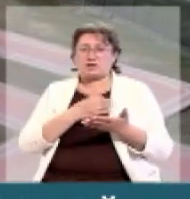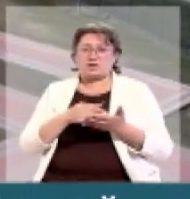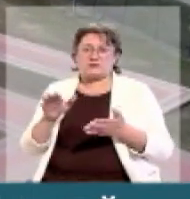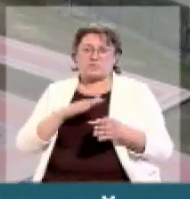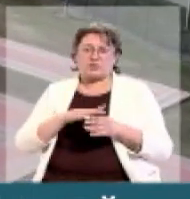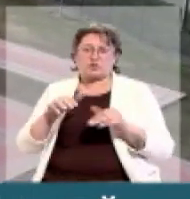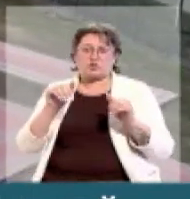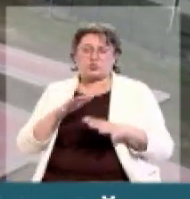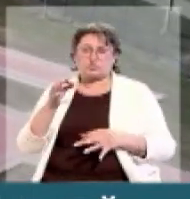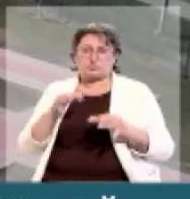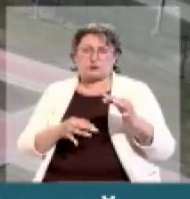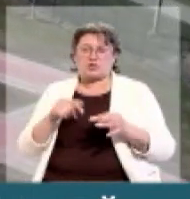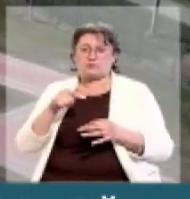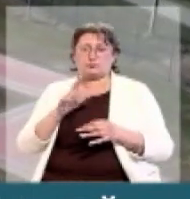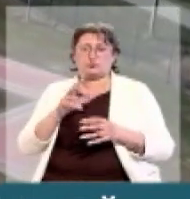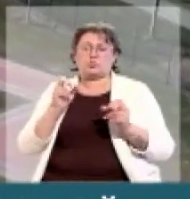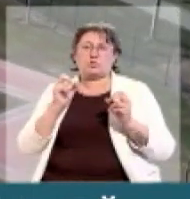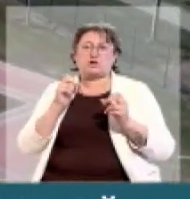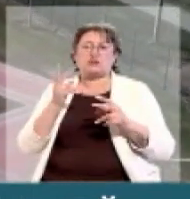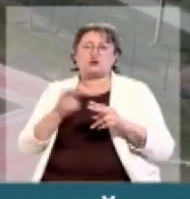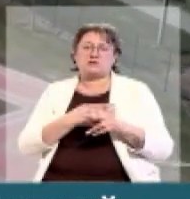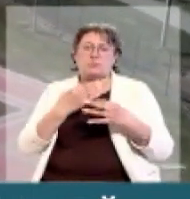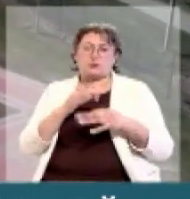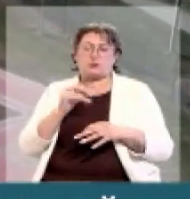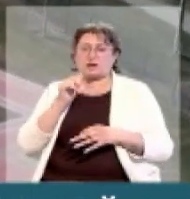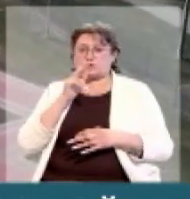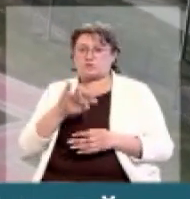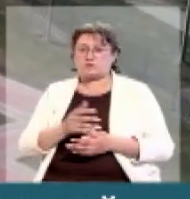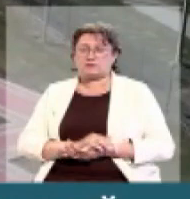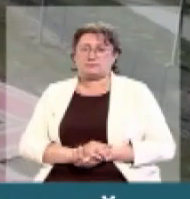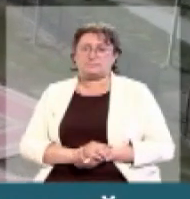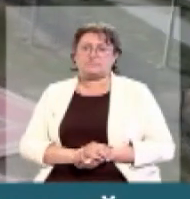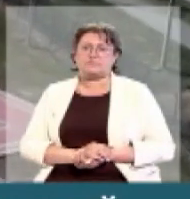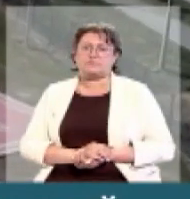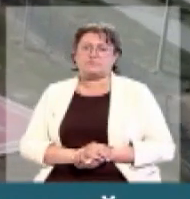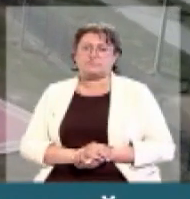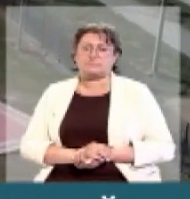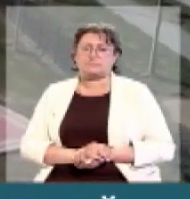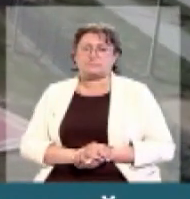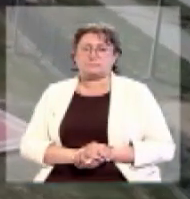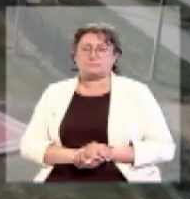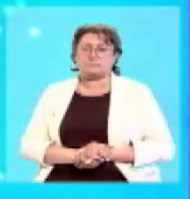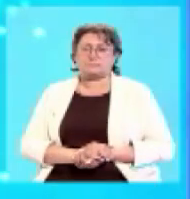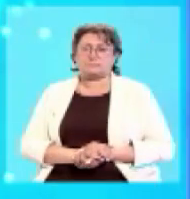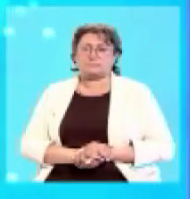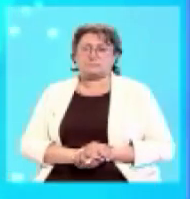отказывается выполнять решение суда, ему грозит лишение свободы сроком на 3 года. Дмитрий Муштар, Родион Бабич, телеканал Костанай.